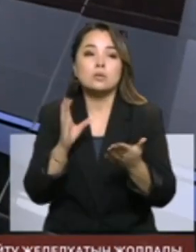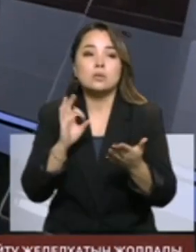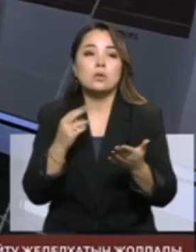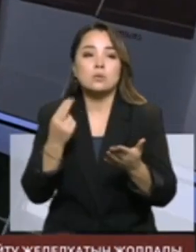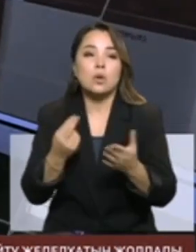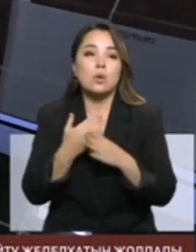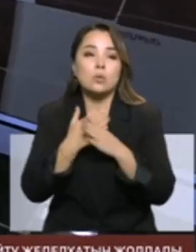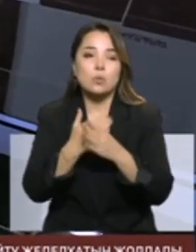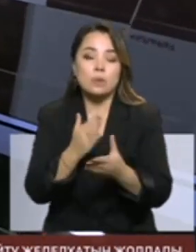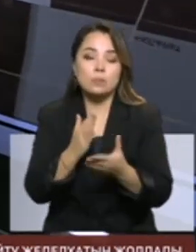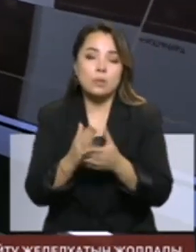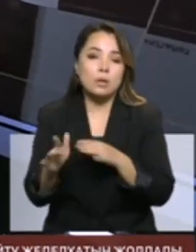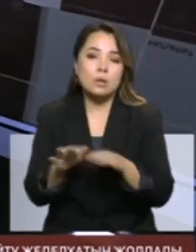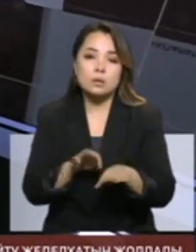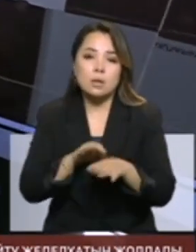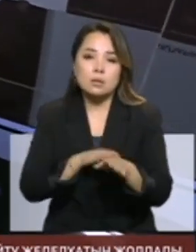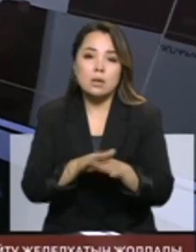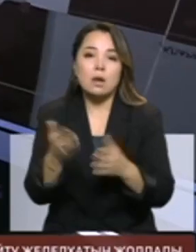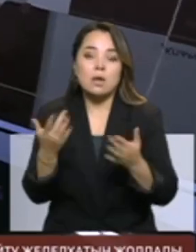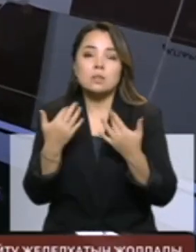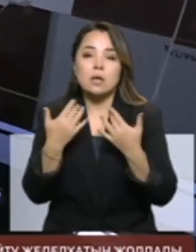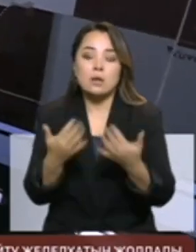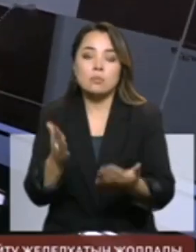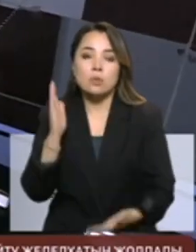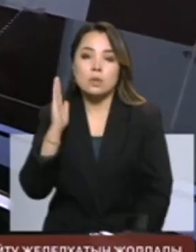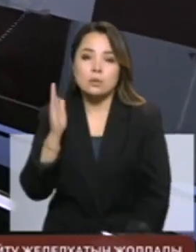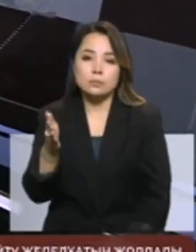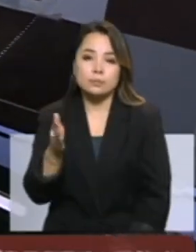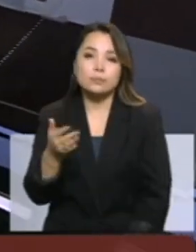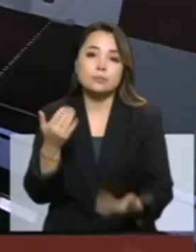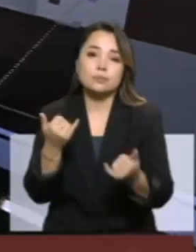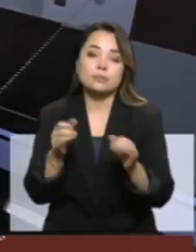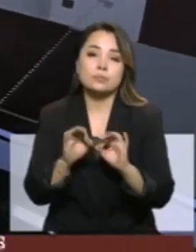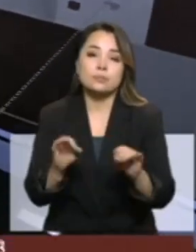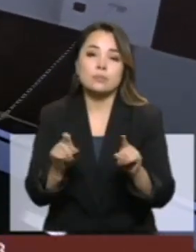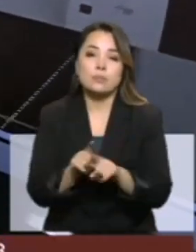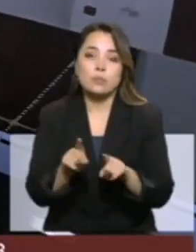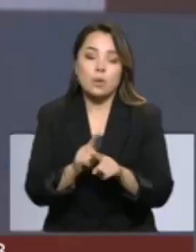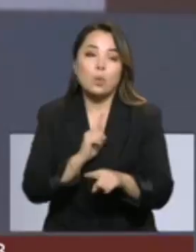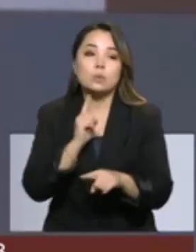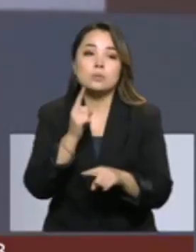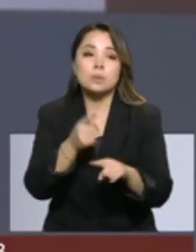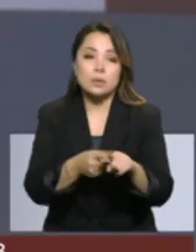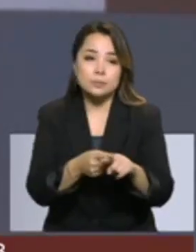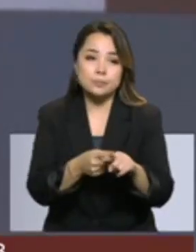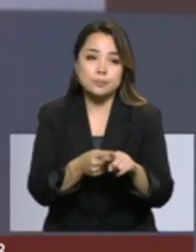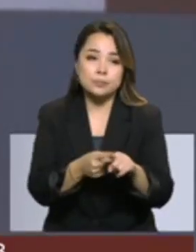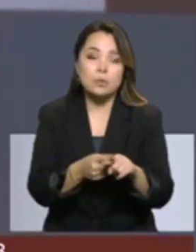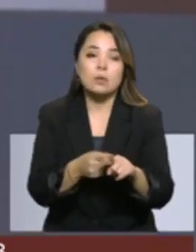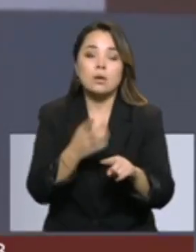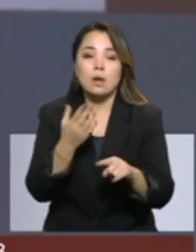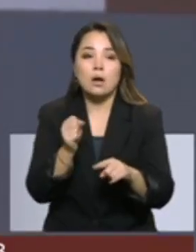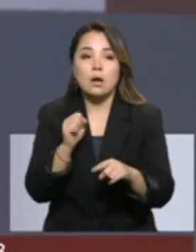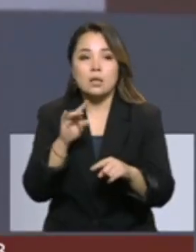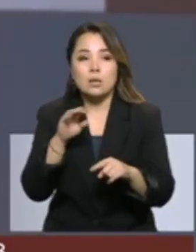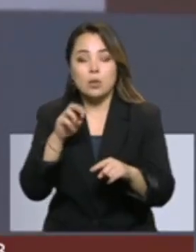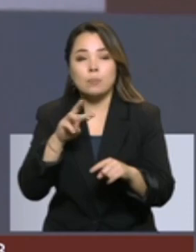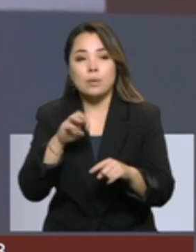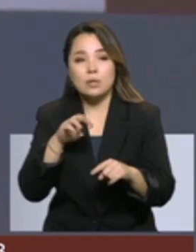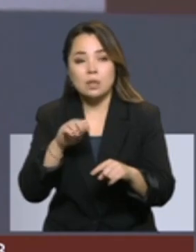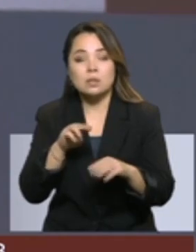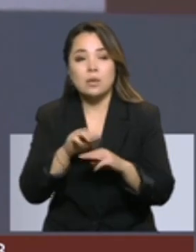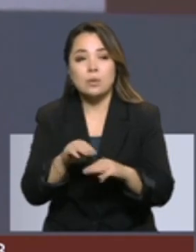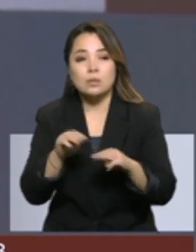әлеуметтік қолдау шаралары қарастырылмақ және оның шарттары қандай болады? Мен жаңа айтып кетейін дегенім, қосымша жалпы мына ArcelorMittal компаниясының өзінің